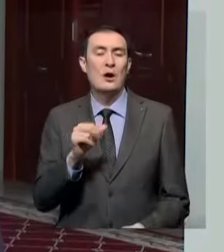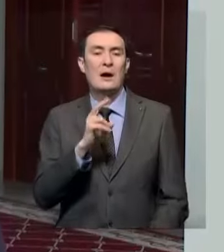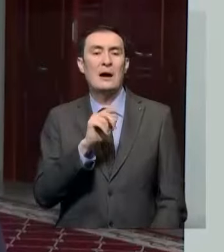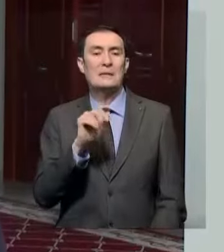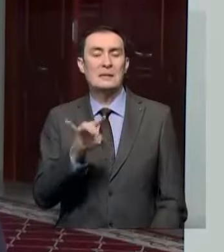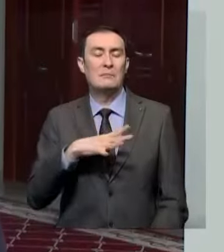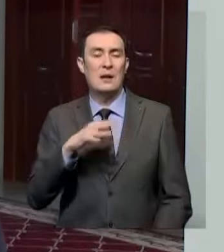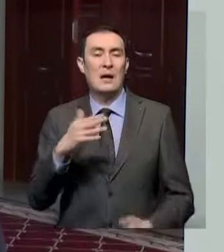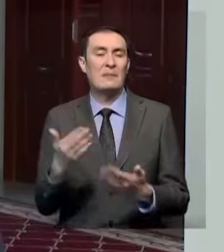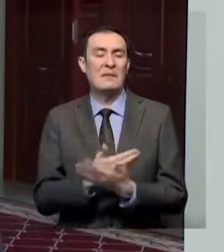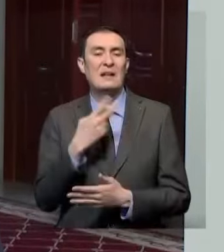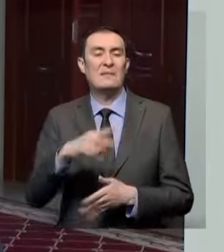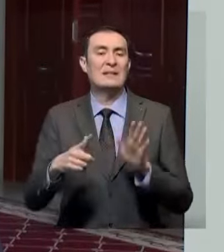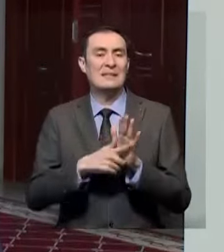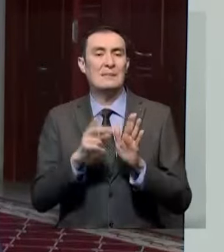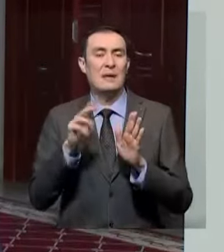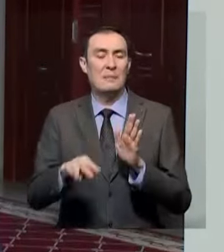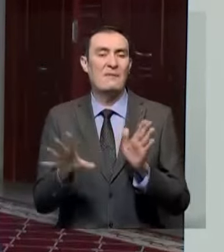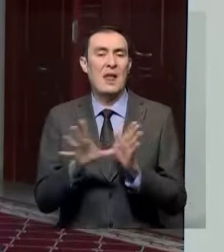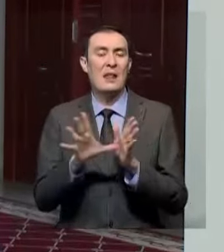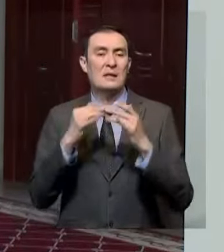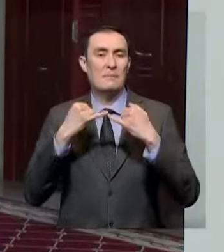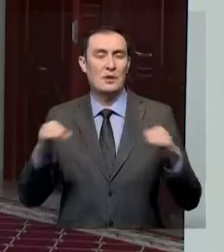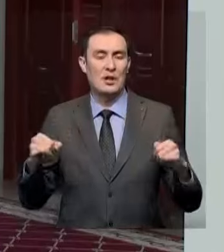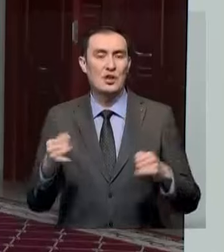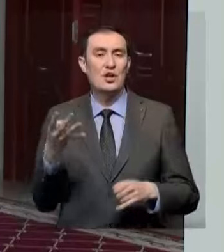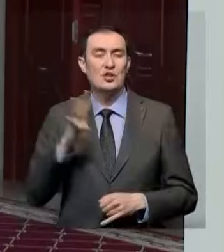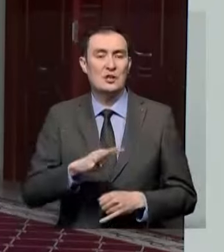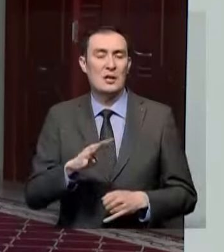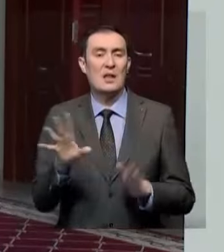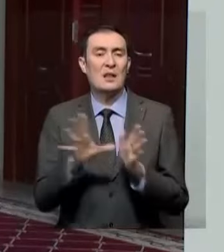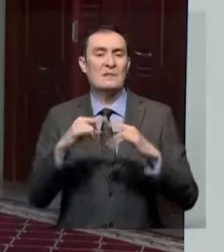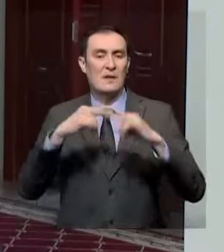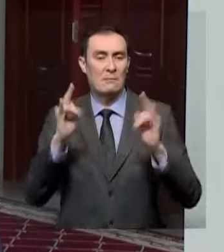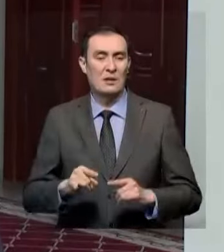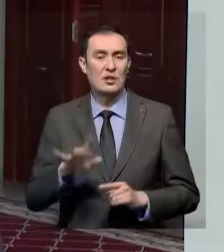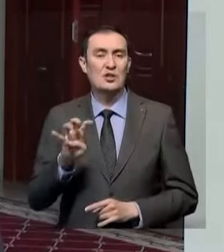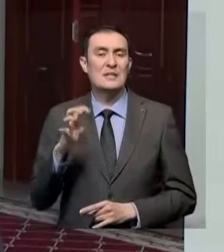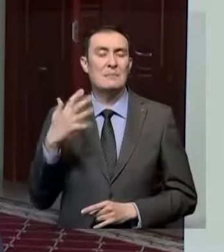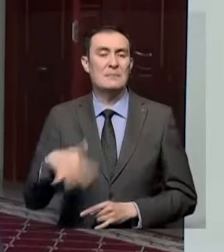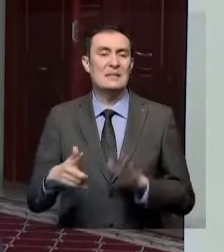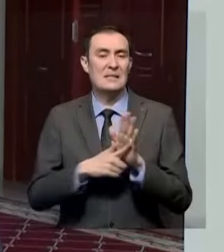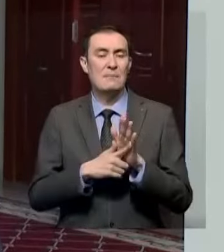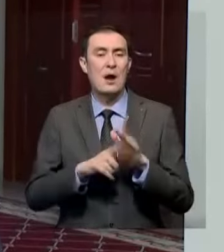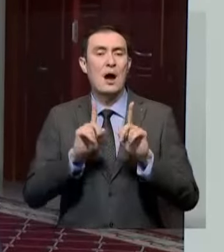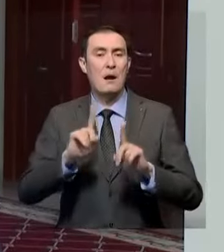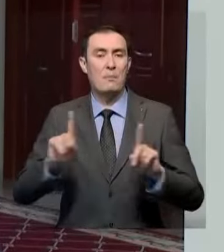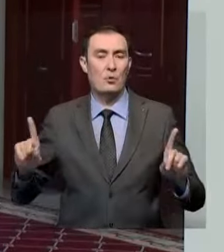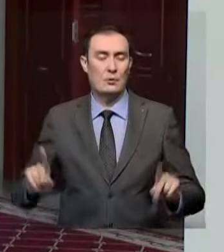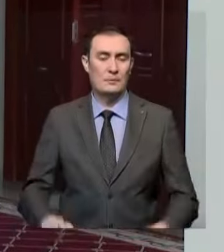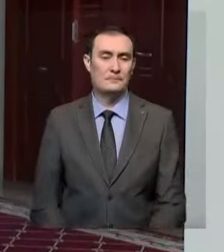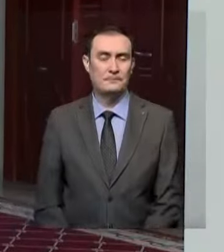обновили 27 километров линии электропередач, 4 трансформатора и 457 опор.